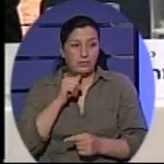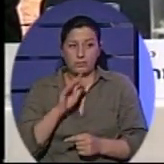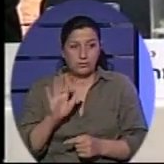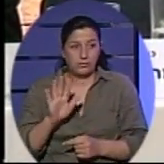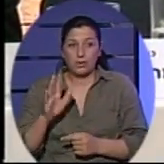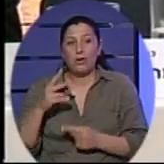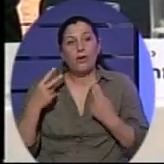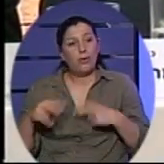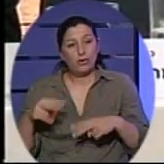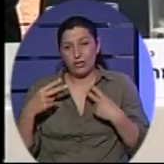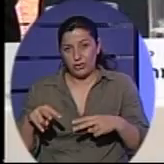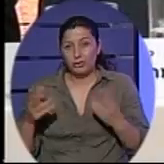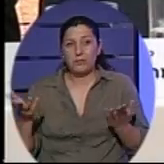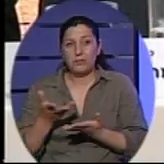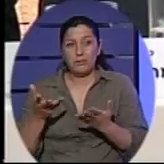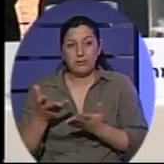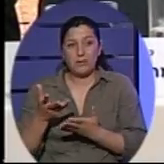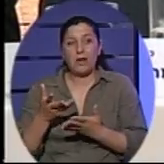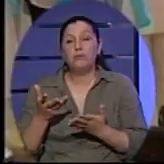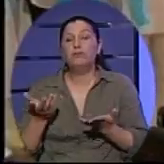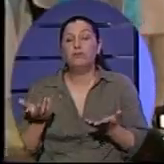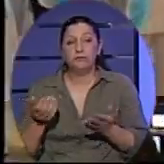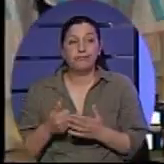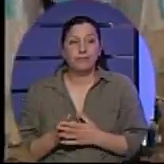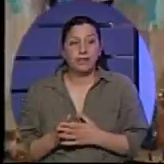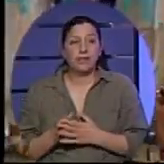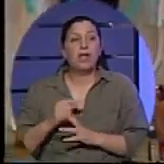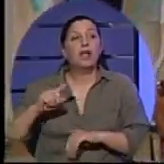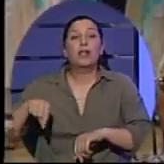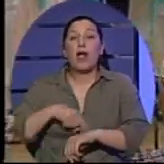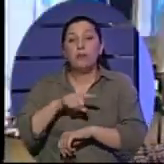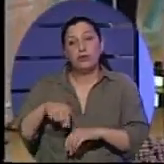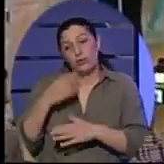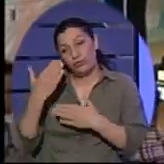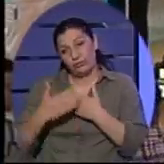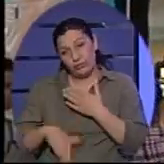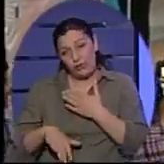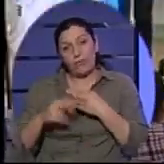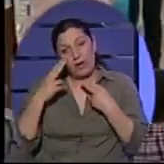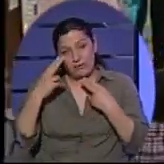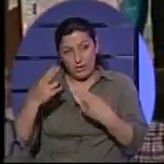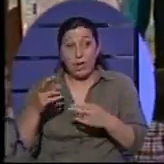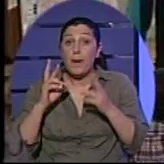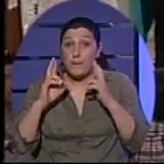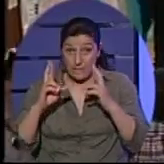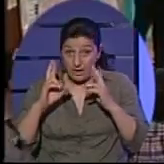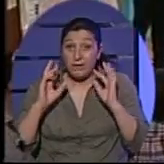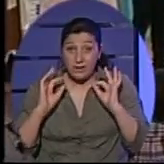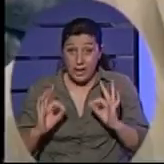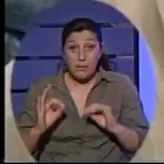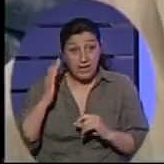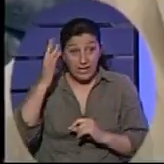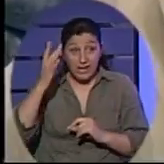אני מאוד חוששת ממה שקורה פה מתחת לפני הקרקע אחרי כמה שעות נגמר הביקור תושבי רת מקווים שהבא מהחזון של